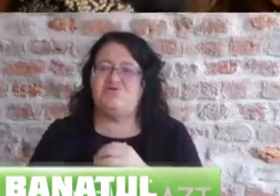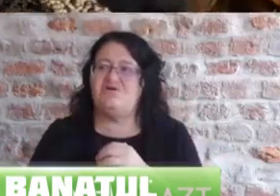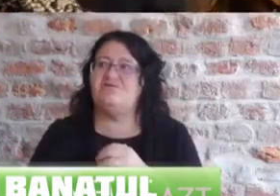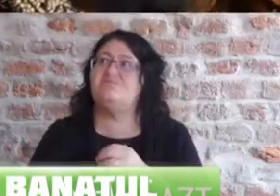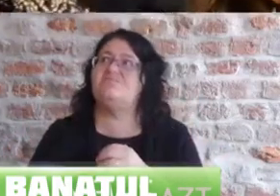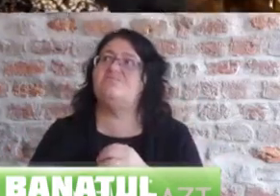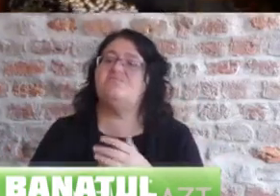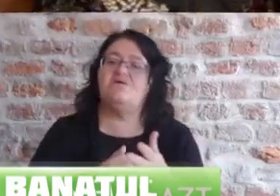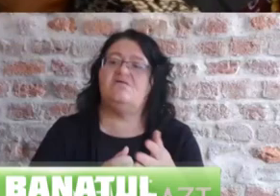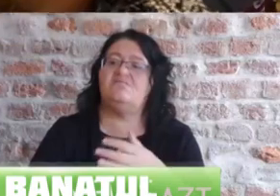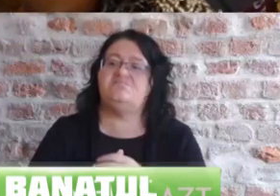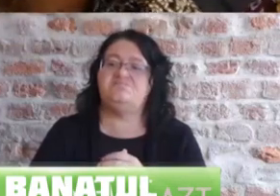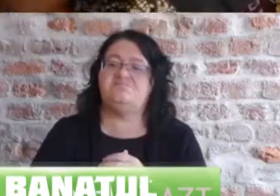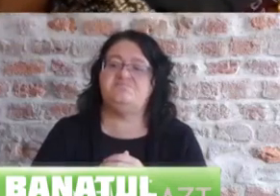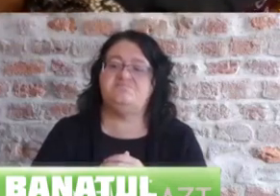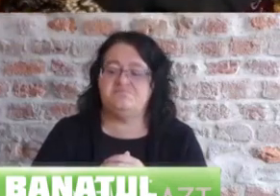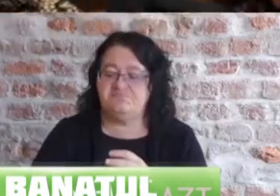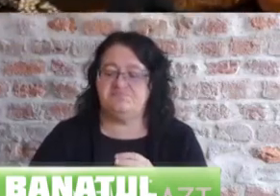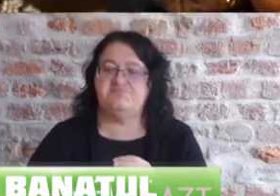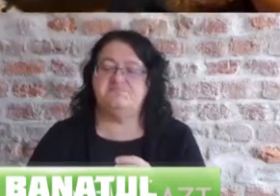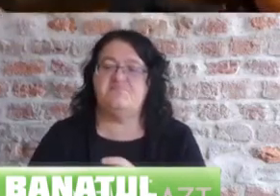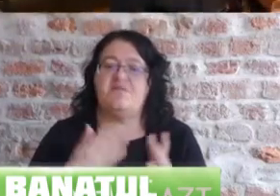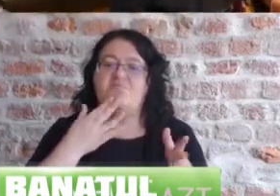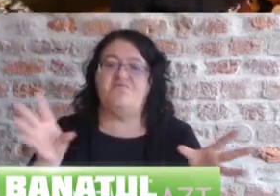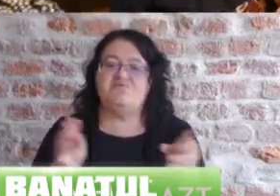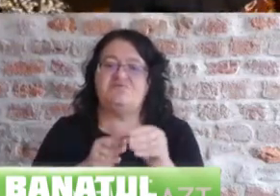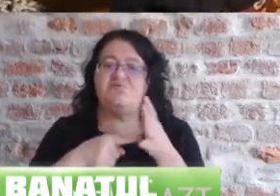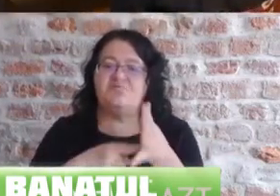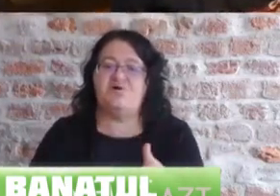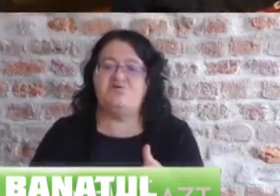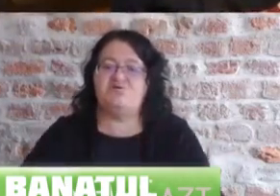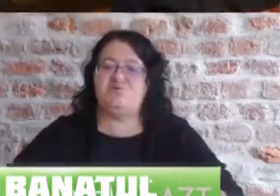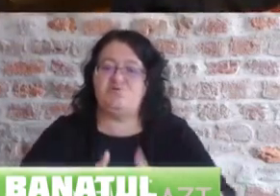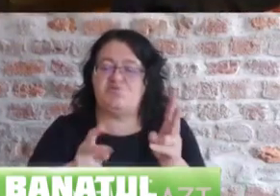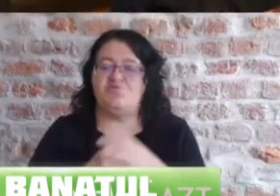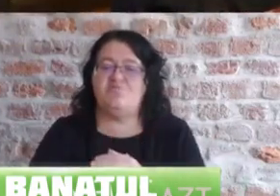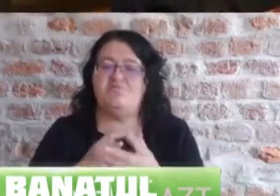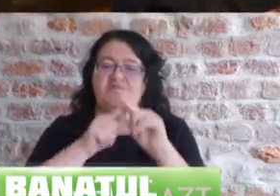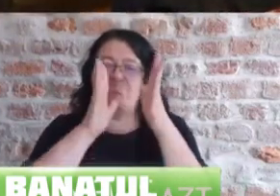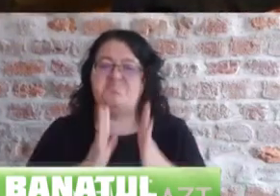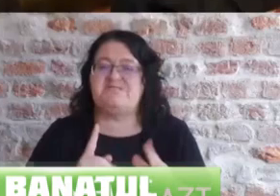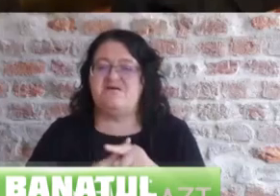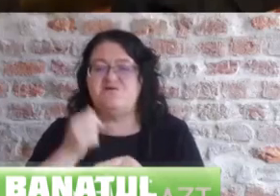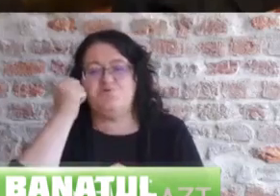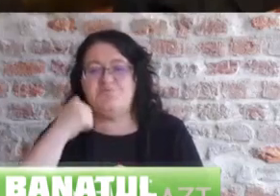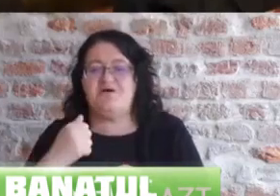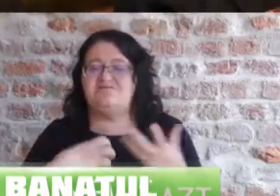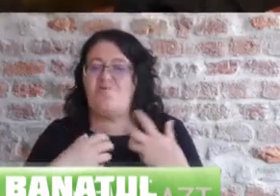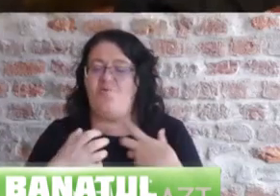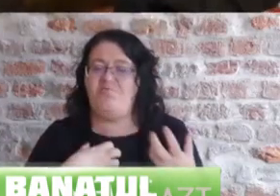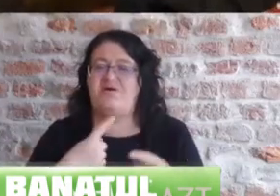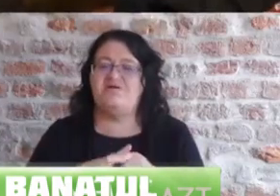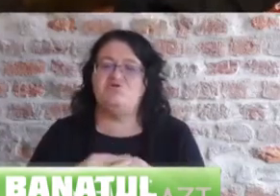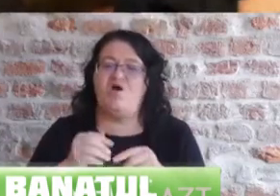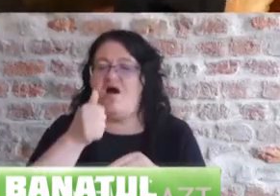Așa, perfect. Asta am vrut, să unim acest parcurs dintre Piața Operei